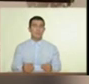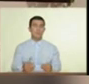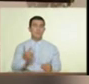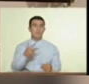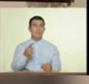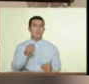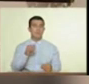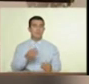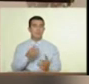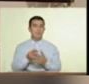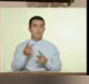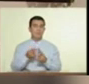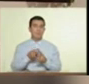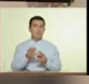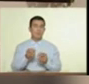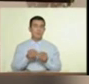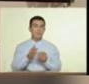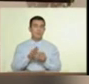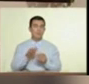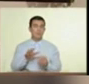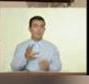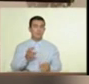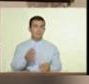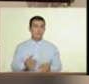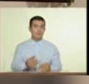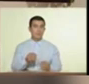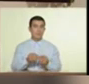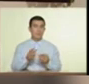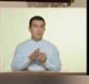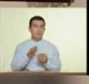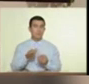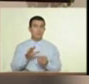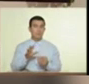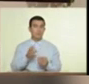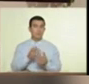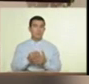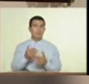31000 ni 2 ga bo'lsak 15500. Demak 15500